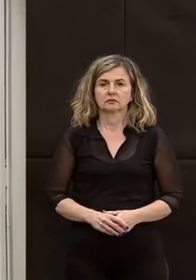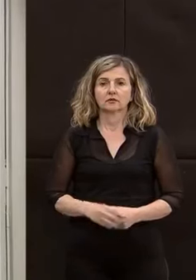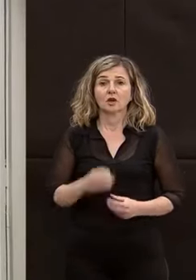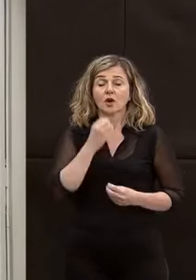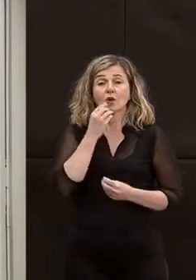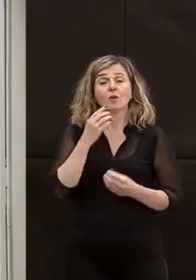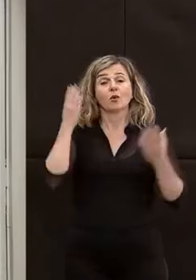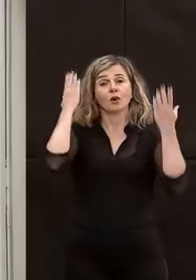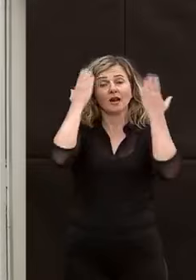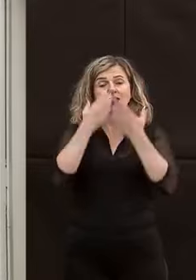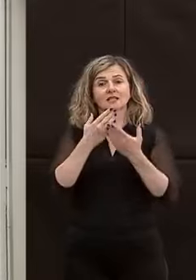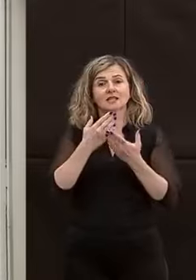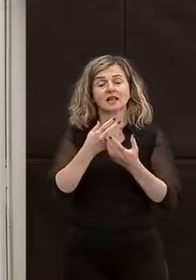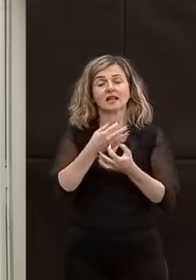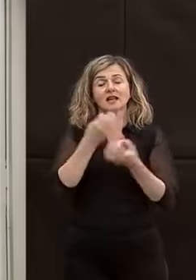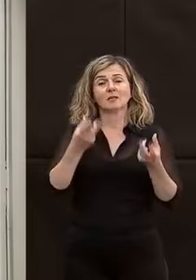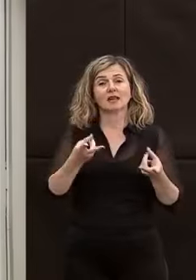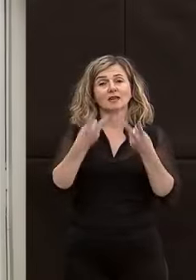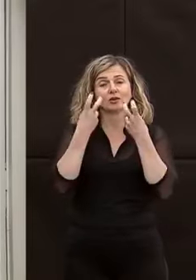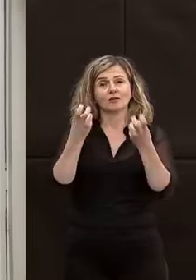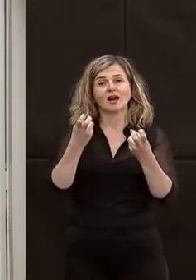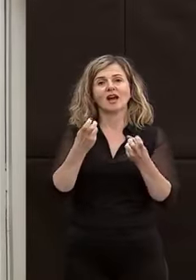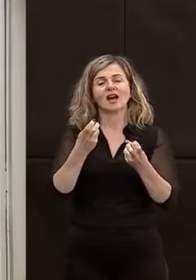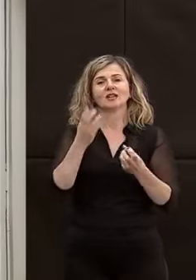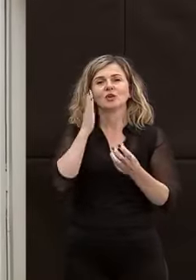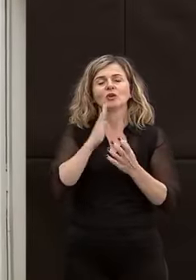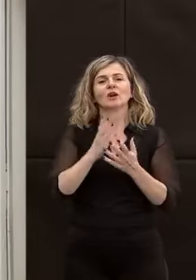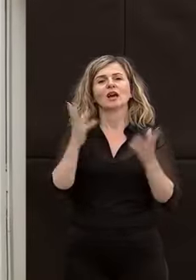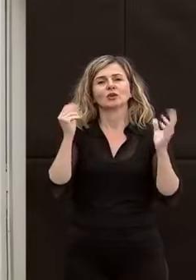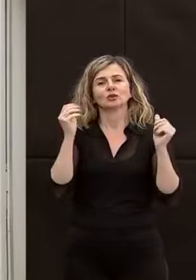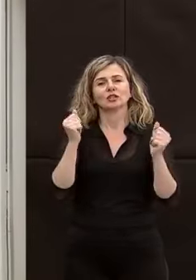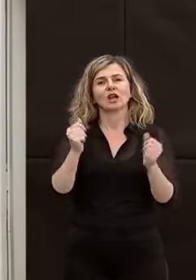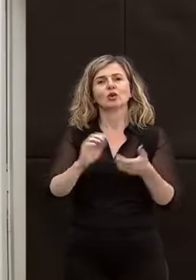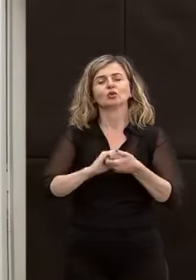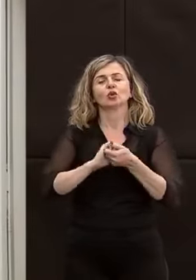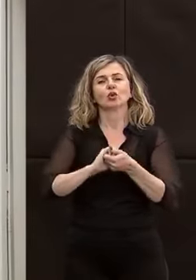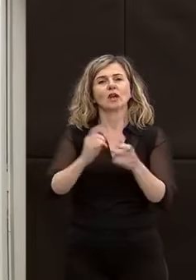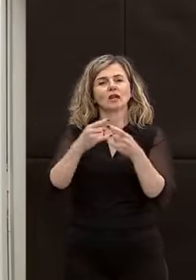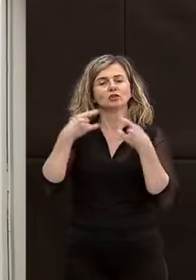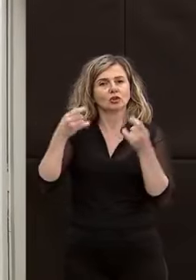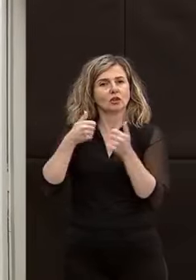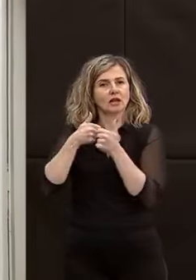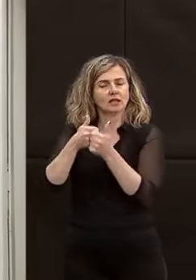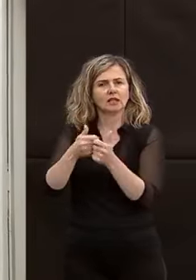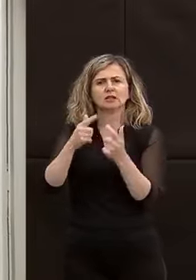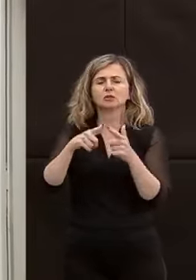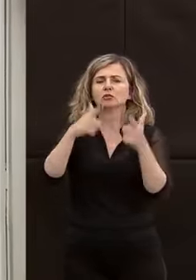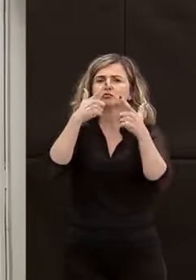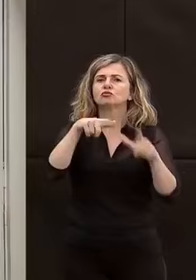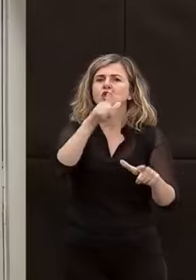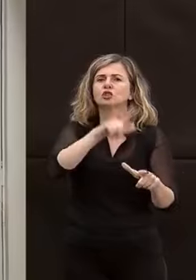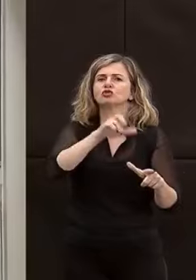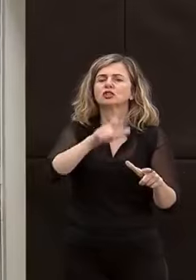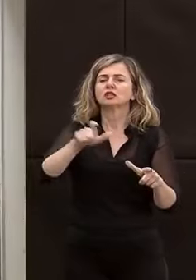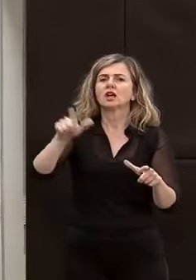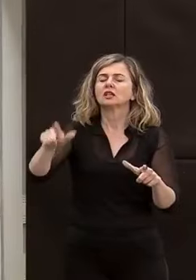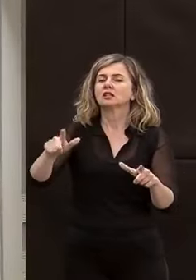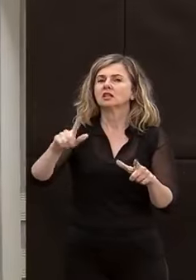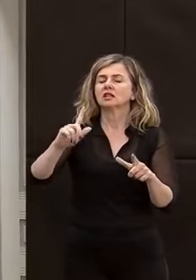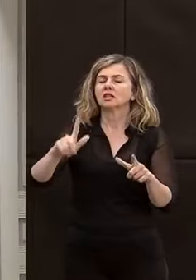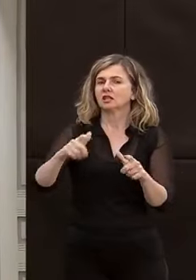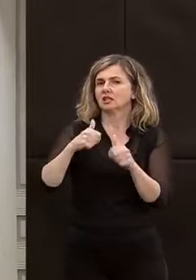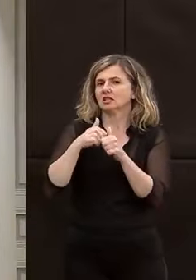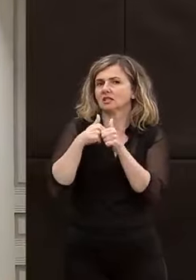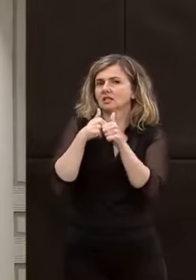buonasera ben ritrova le saluto ai colleghi giornalisti che ci stanno seguendo ma anche ai cittadini che ormai seguono